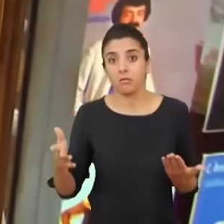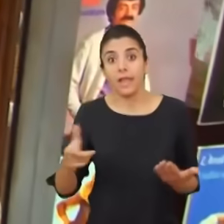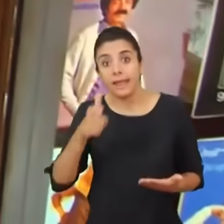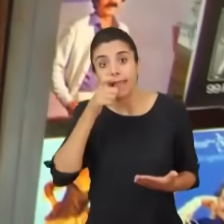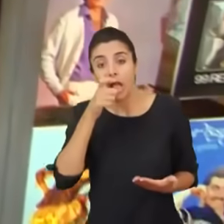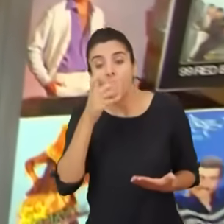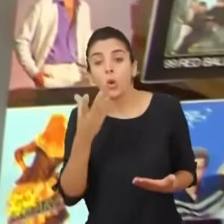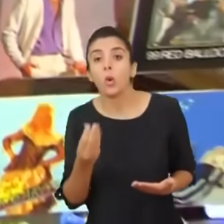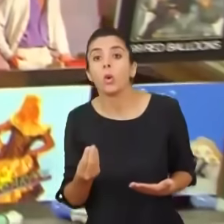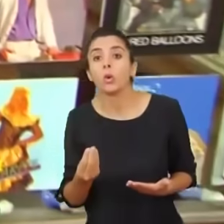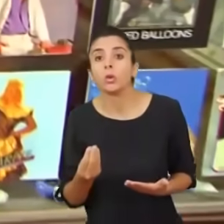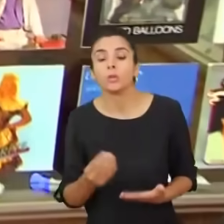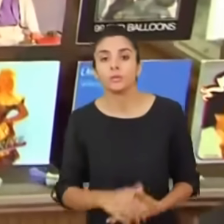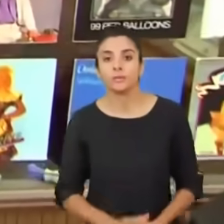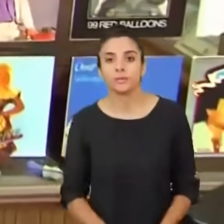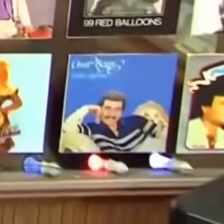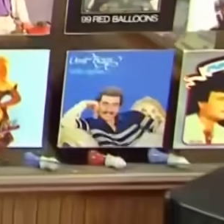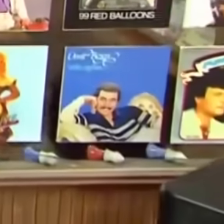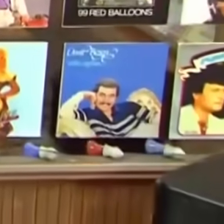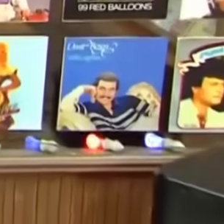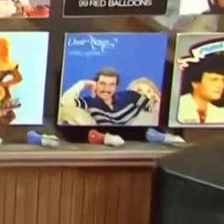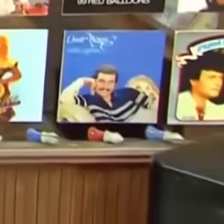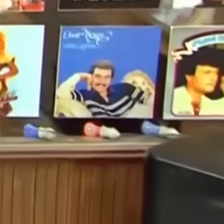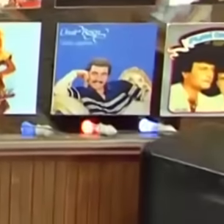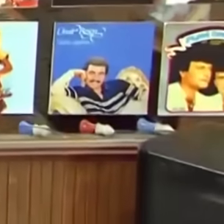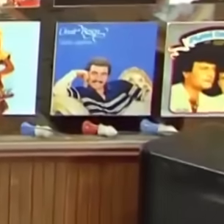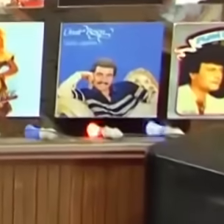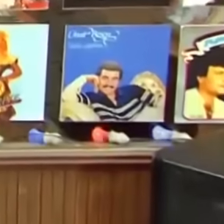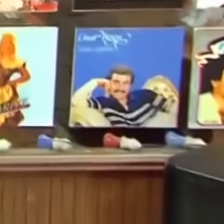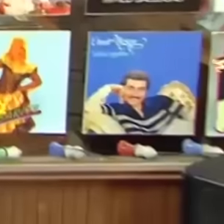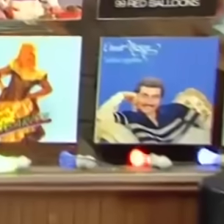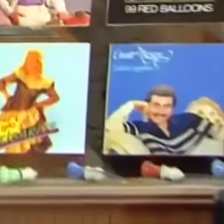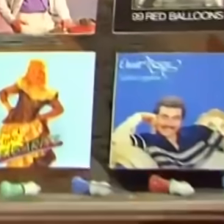Dikkatli ol. Şahin şaşkın, allak bullak olmuş bir halde çıktı.